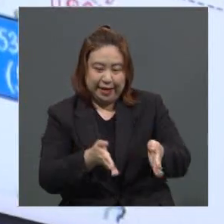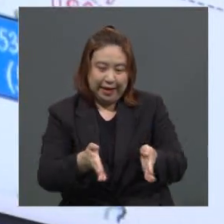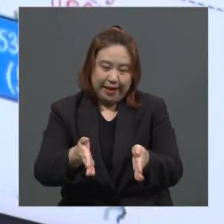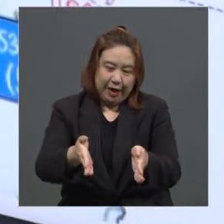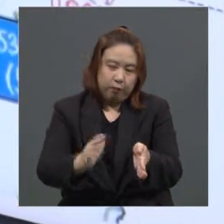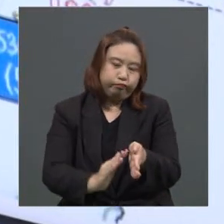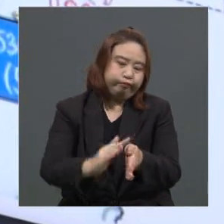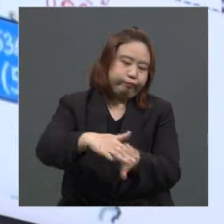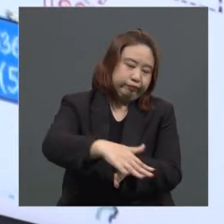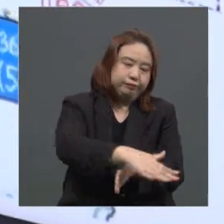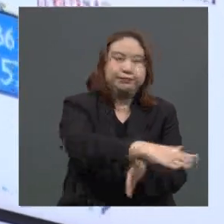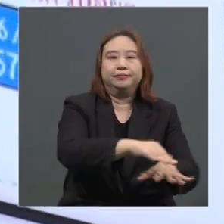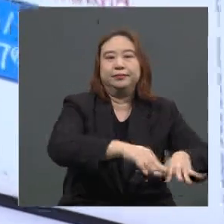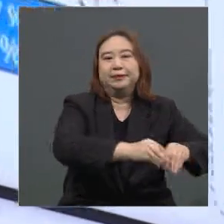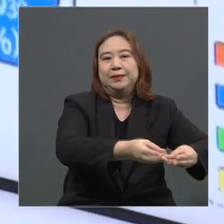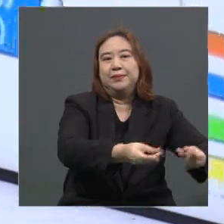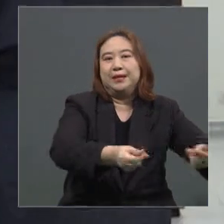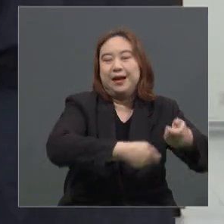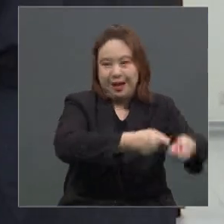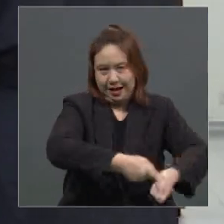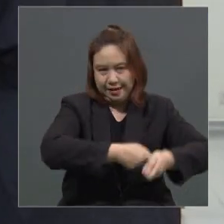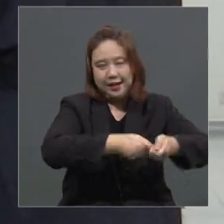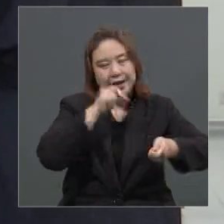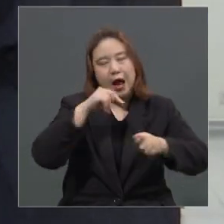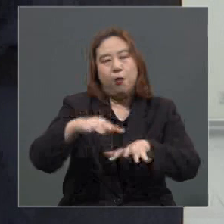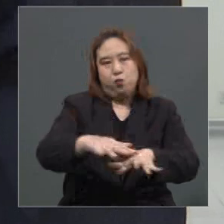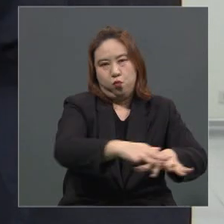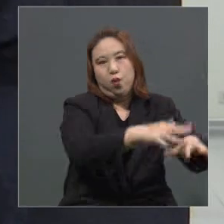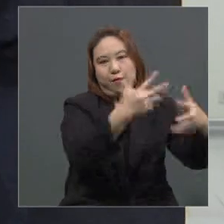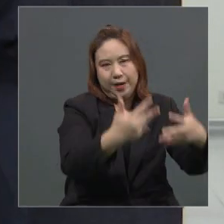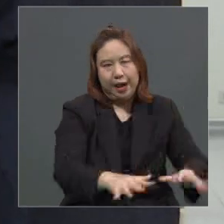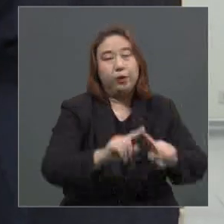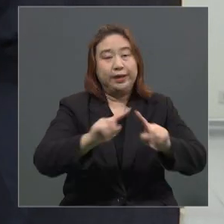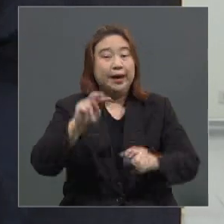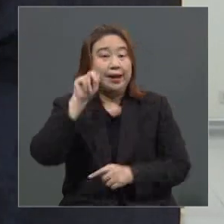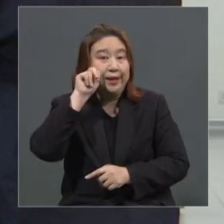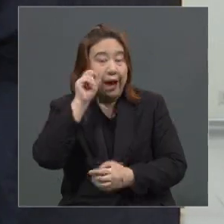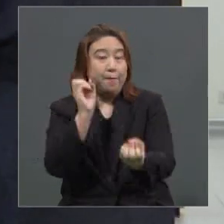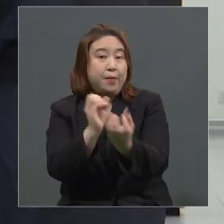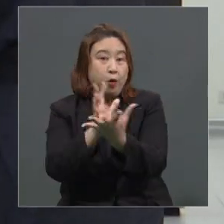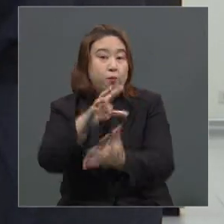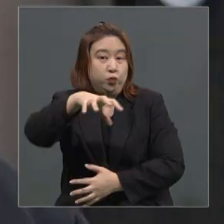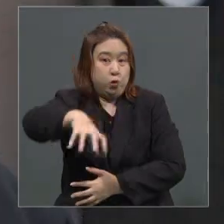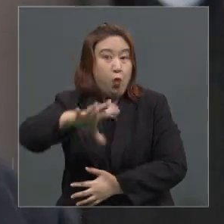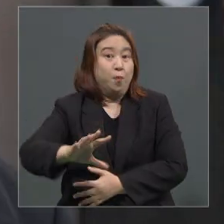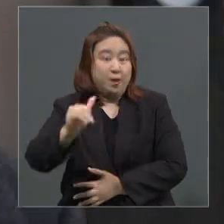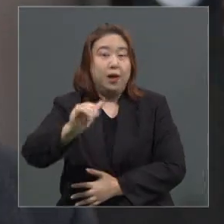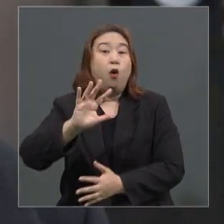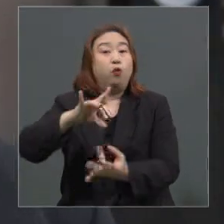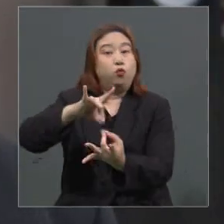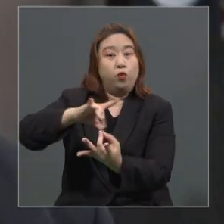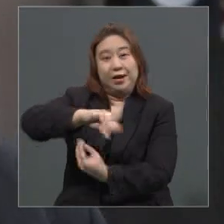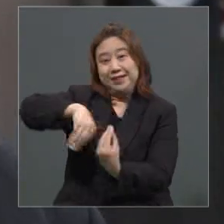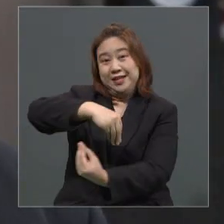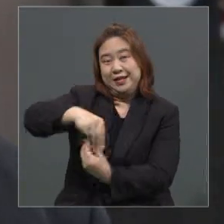ลิ่งเข้าไปท่วมพื้นที่การเกษตรแต่ว่าย้ำนะคะว่าน้ำเนี่ยจะไม่ไปกระทบต่อพื้นที่เศรษฐกิจของเมืองสุโขทัยค่ะ